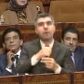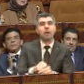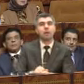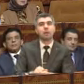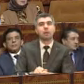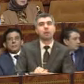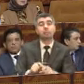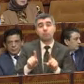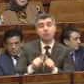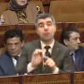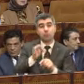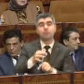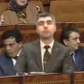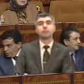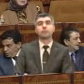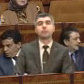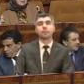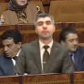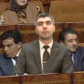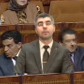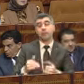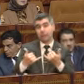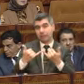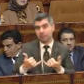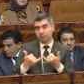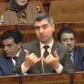اللوح واحد الثقب، ولكن الان